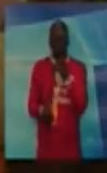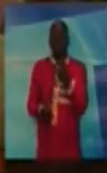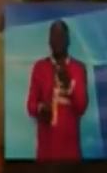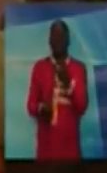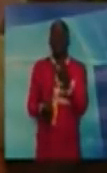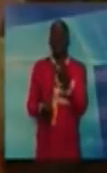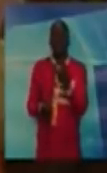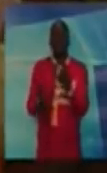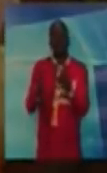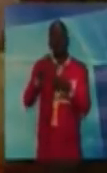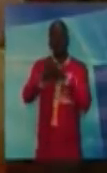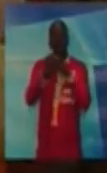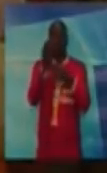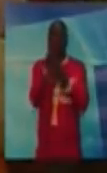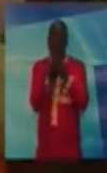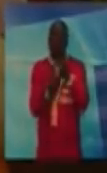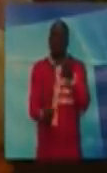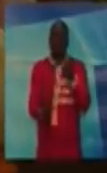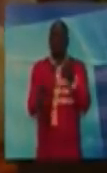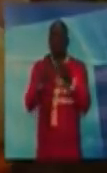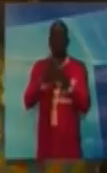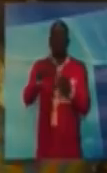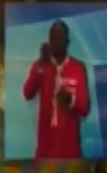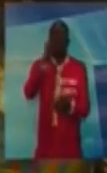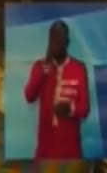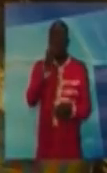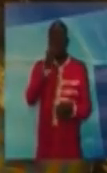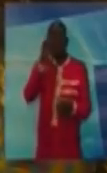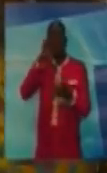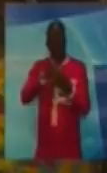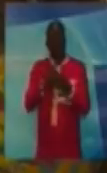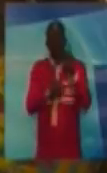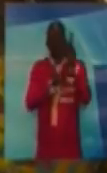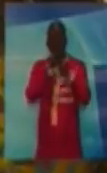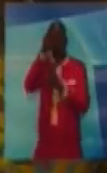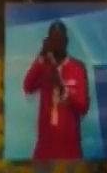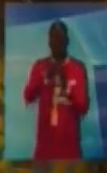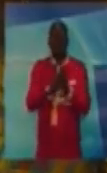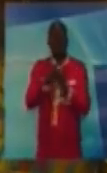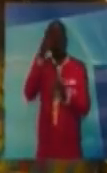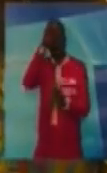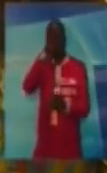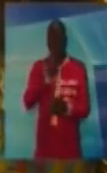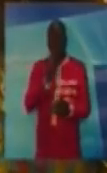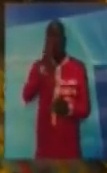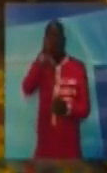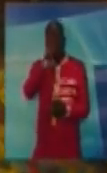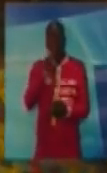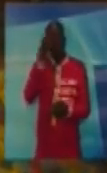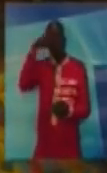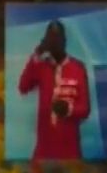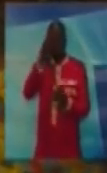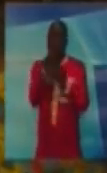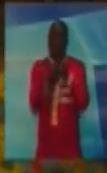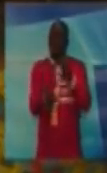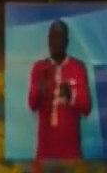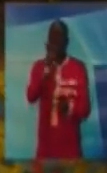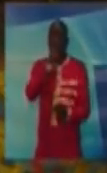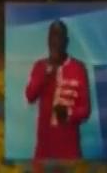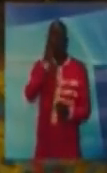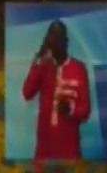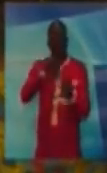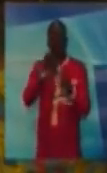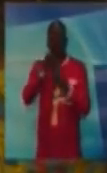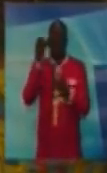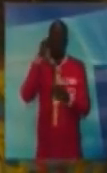part le manque de nourriture. Aujourd'hui, les déplacés, les veuves, les orphelins manquent de nourriture, ils manquent d'eau.